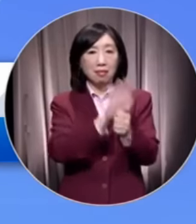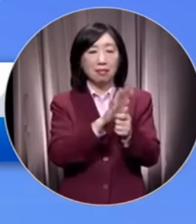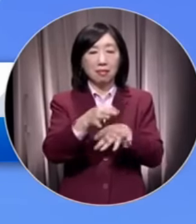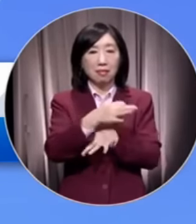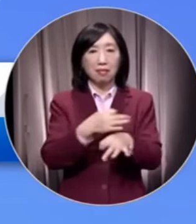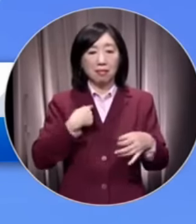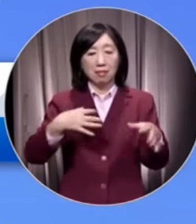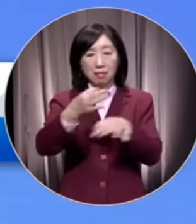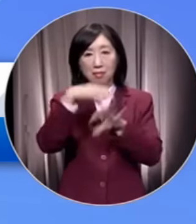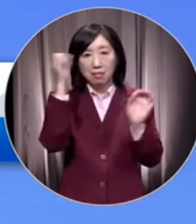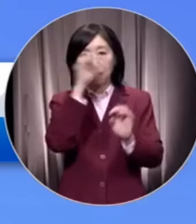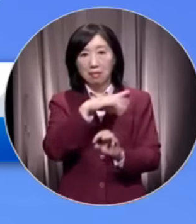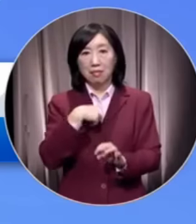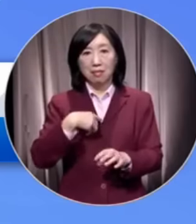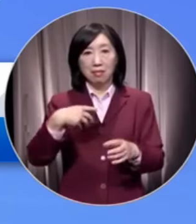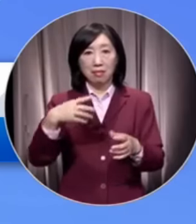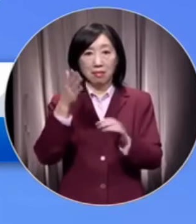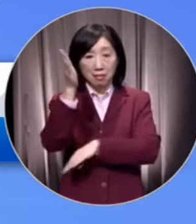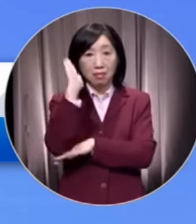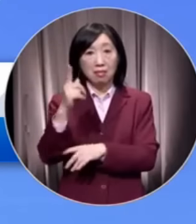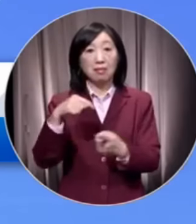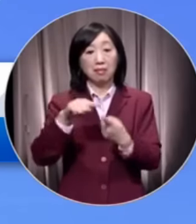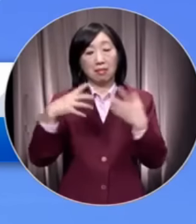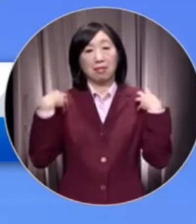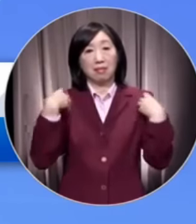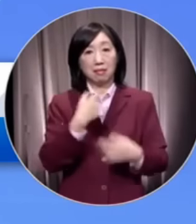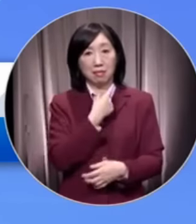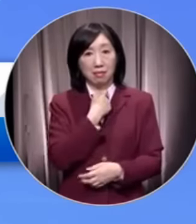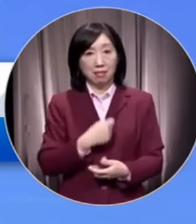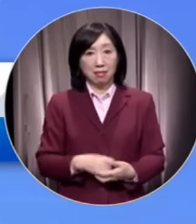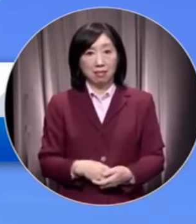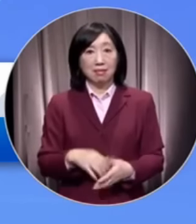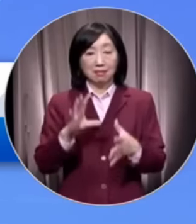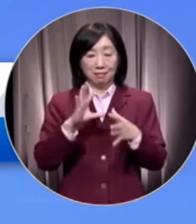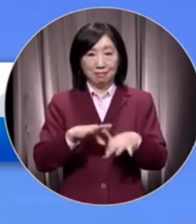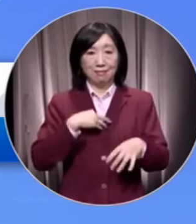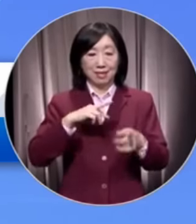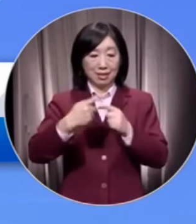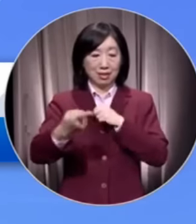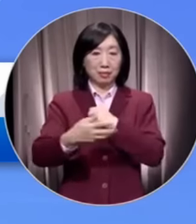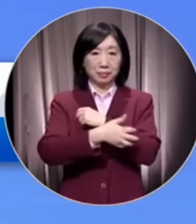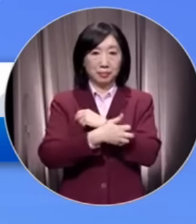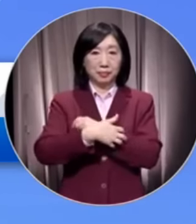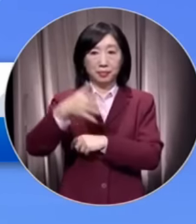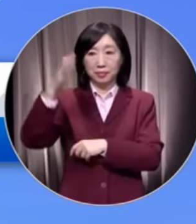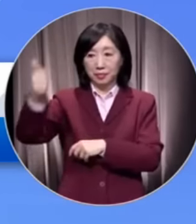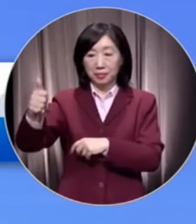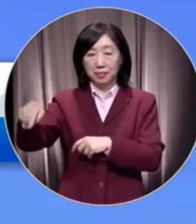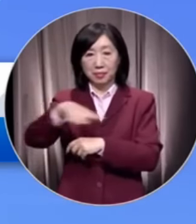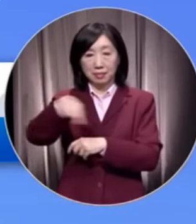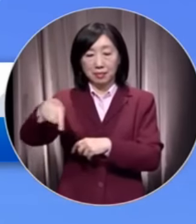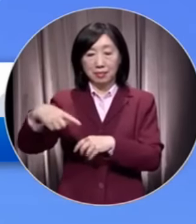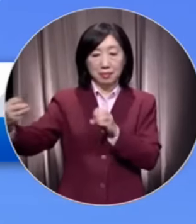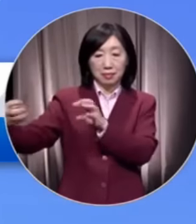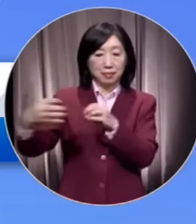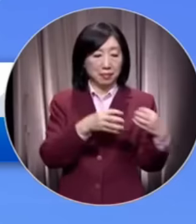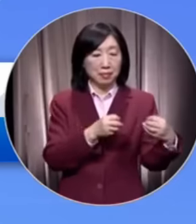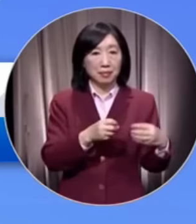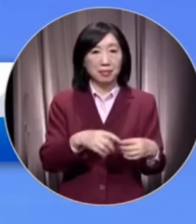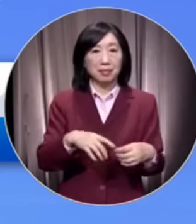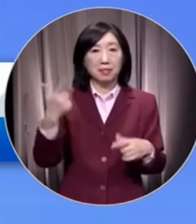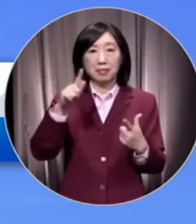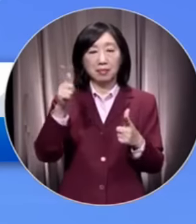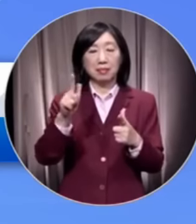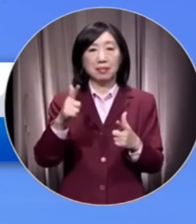府难道就没有责任吗？所以因此我们跟劳资的关系要好好去调，而不要纯